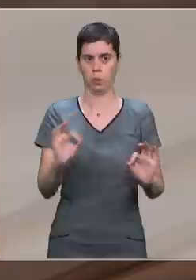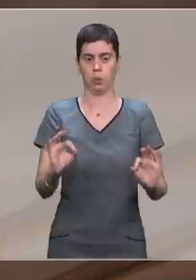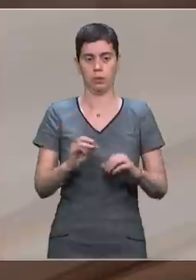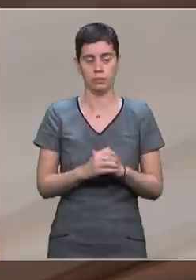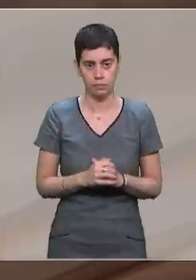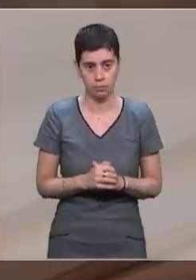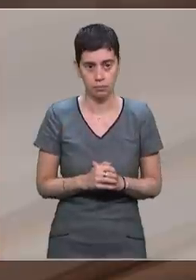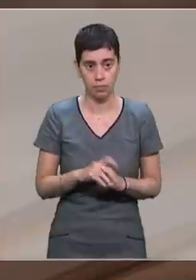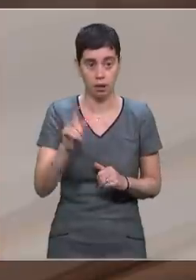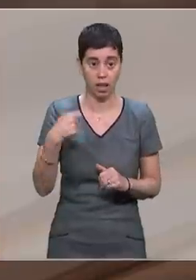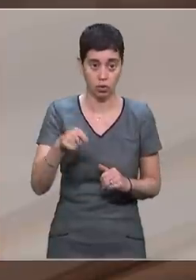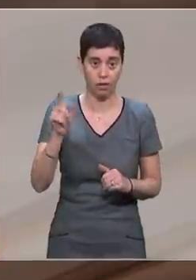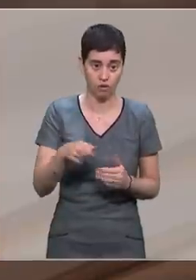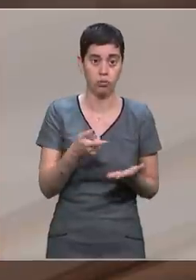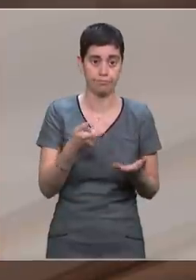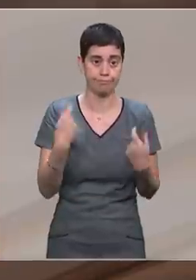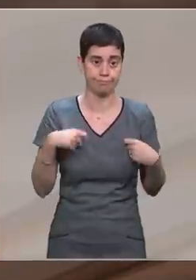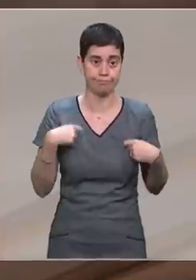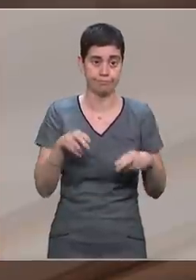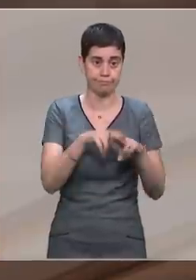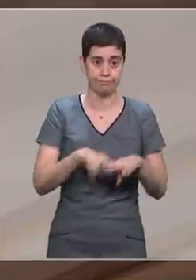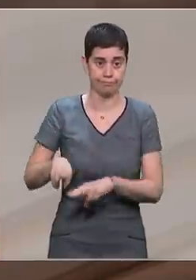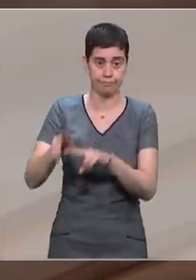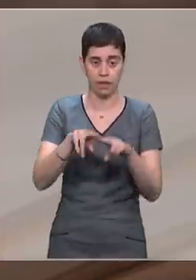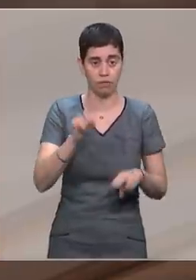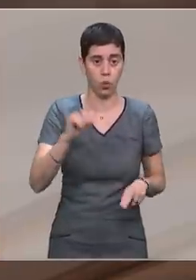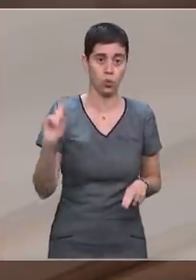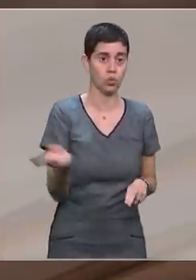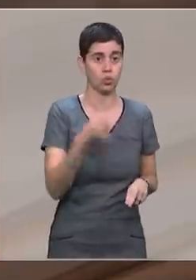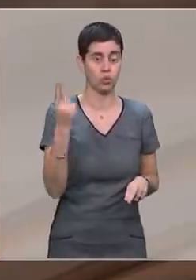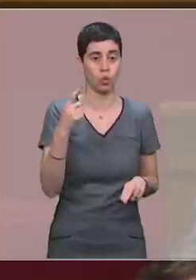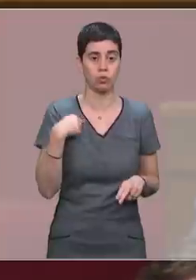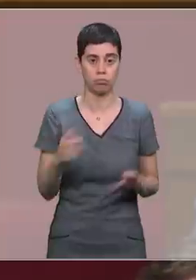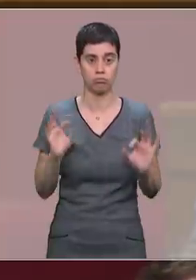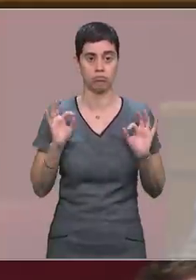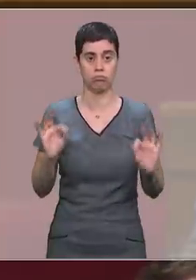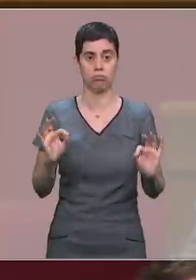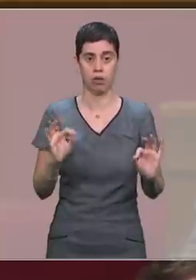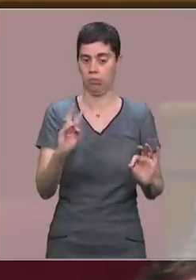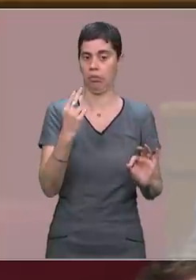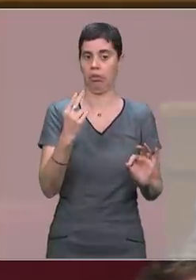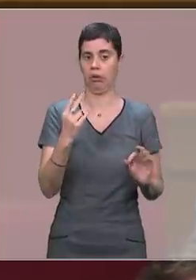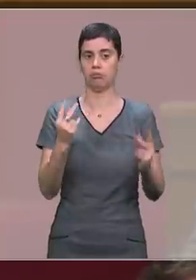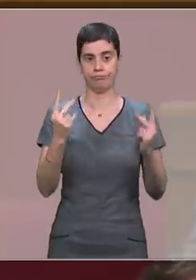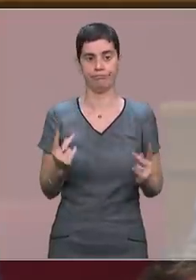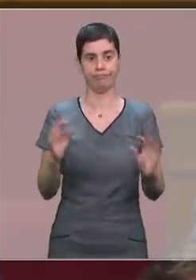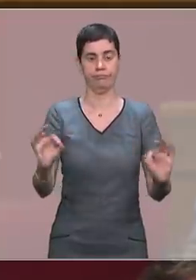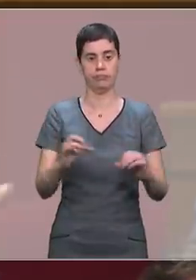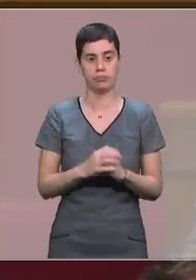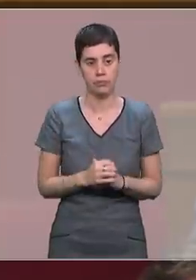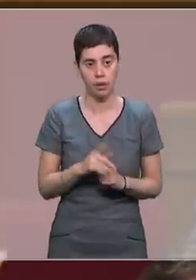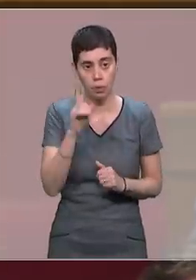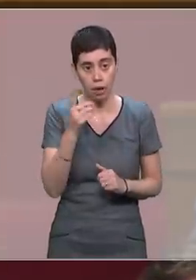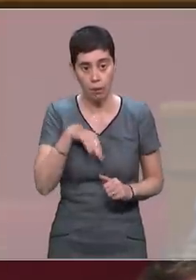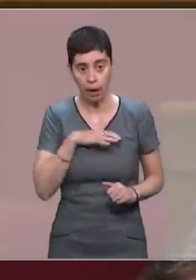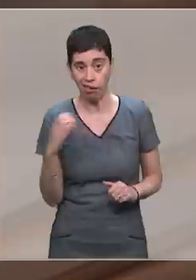de crédits en régénération, mais l'humilité, elle vaut sur tous les bancs. Parce que ce n'est pas le fruit de quelques mois de sous-investissement. C'est au